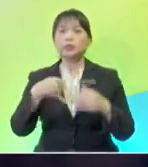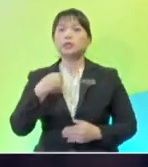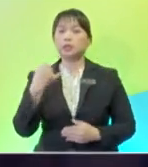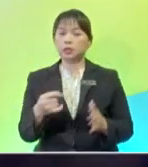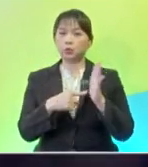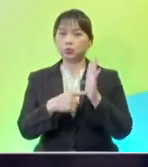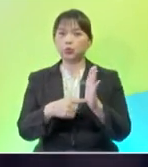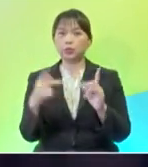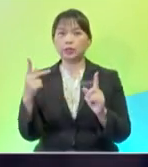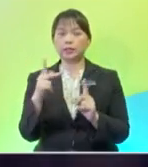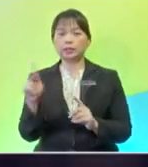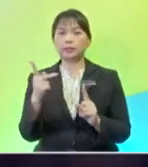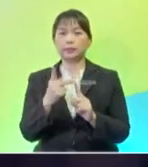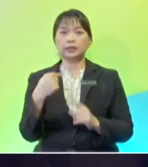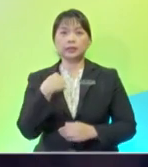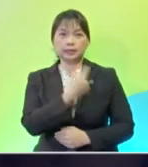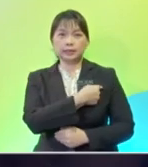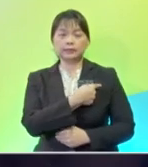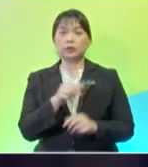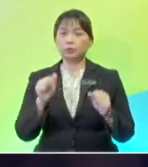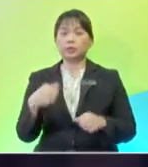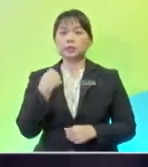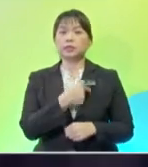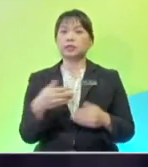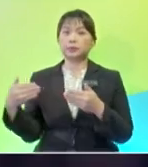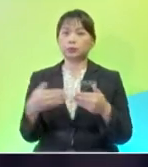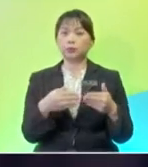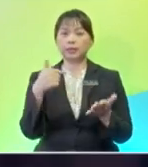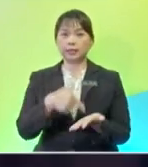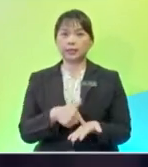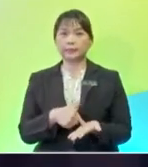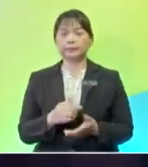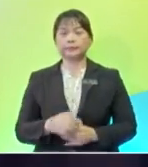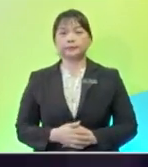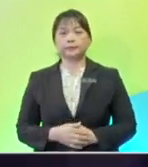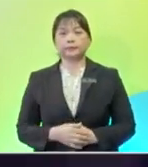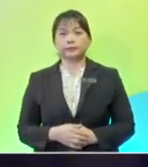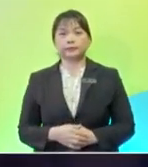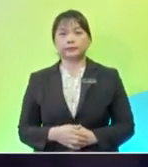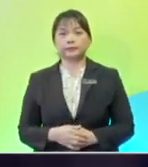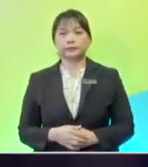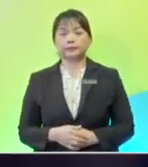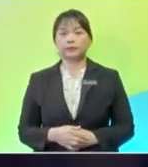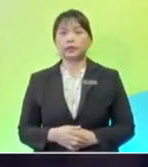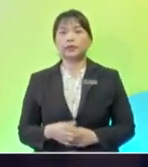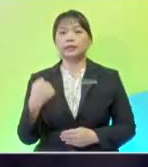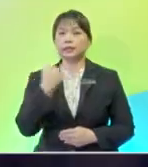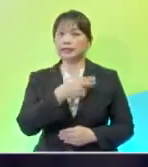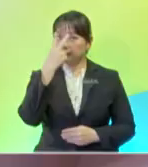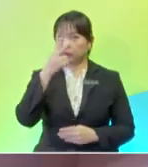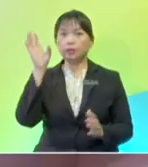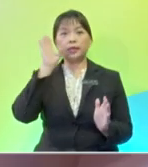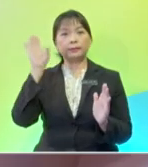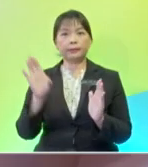pun polisi itu juga di rumah sana Oke jadi kita terus lagi Oke coba mereka rumah kita sama-sama tengok gambar dulu